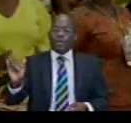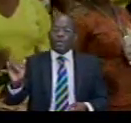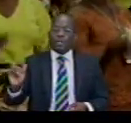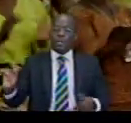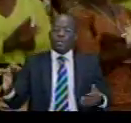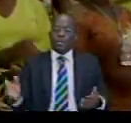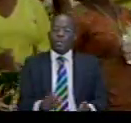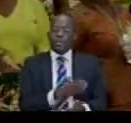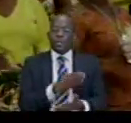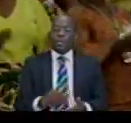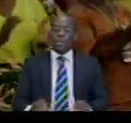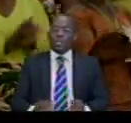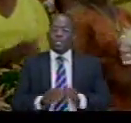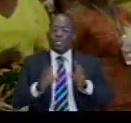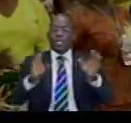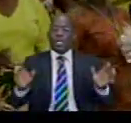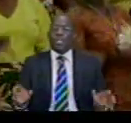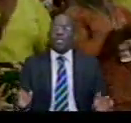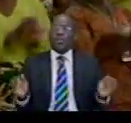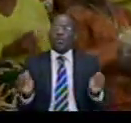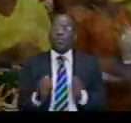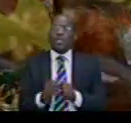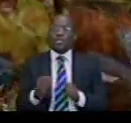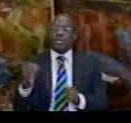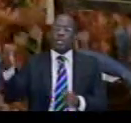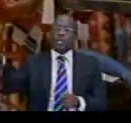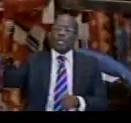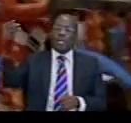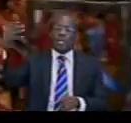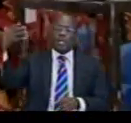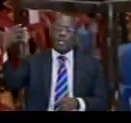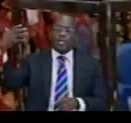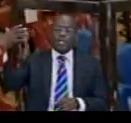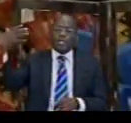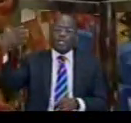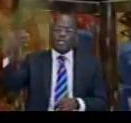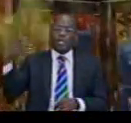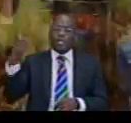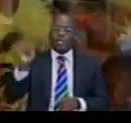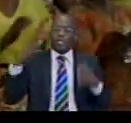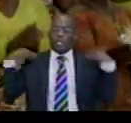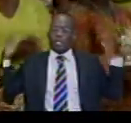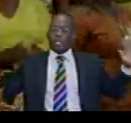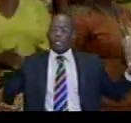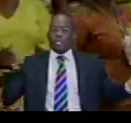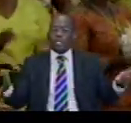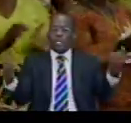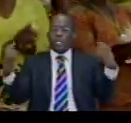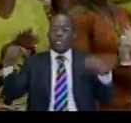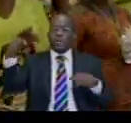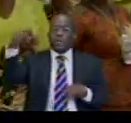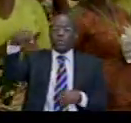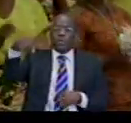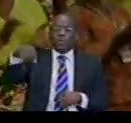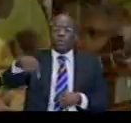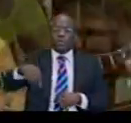lumière. Brillant de lumière, l'ange est descendu.